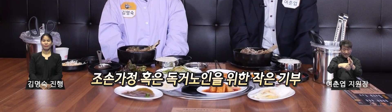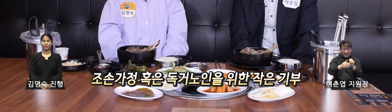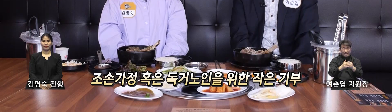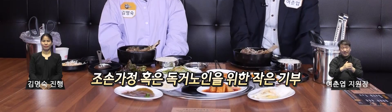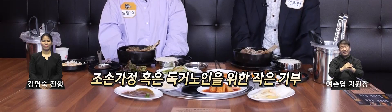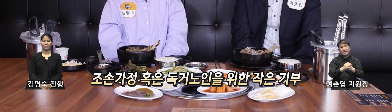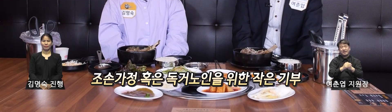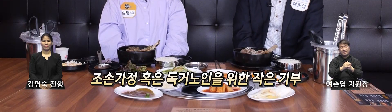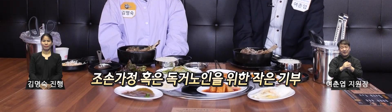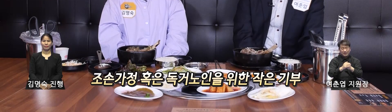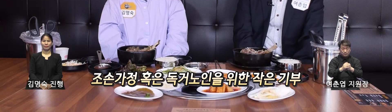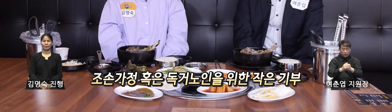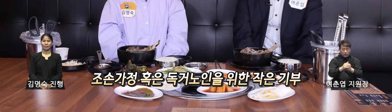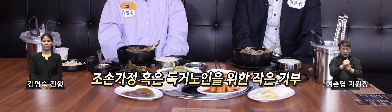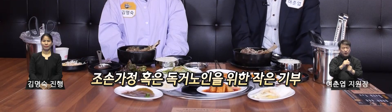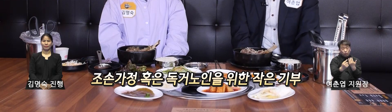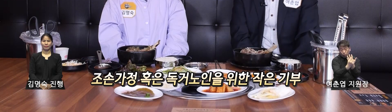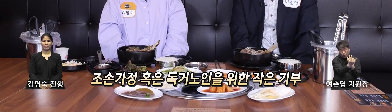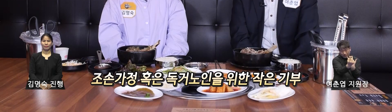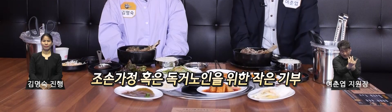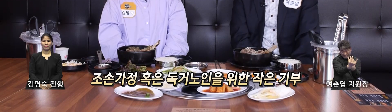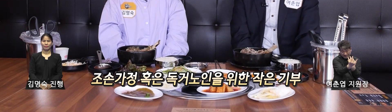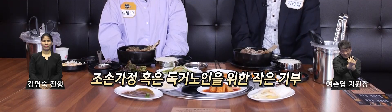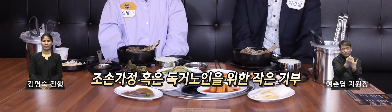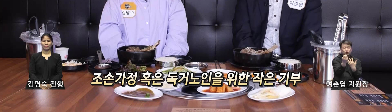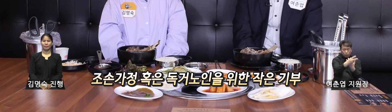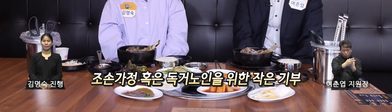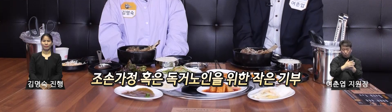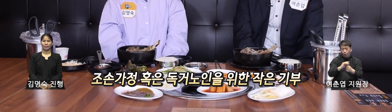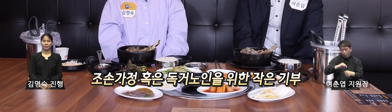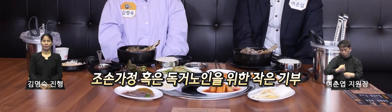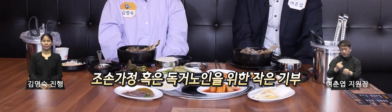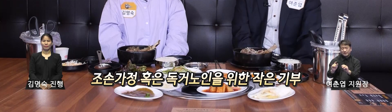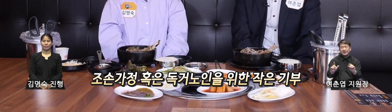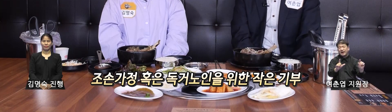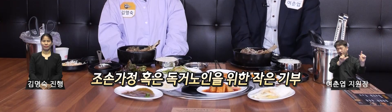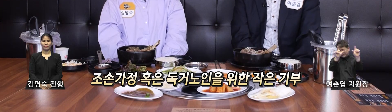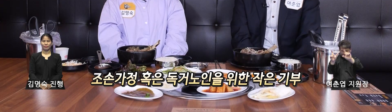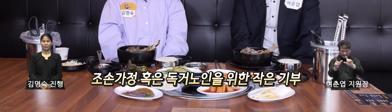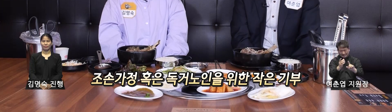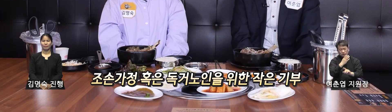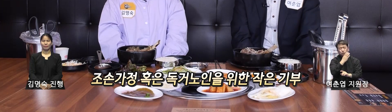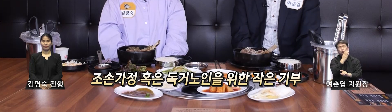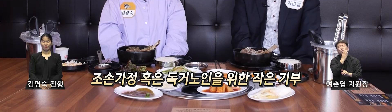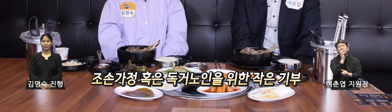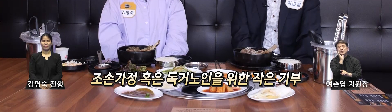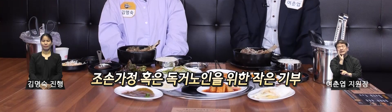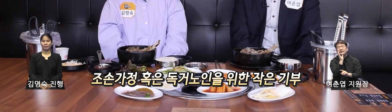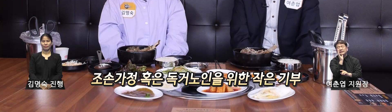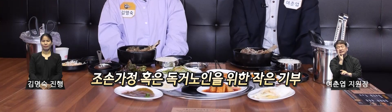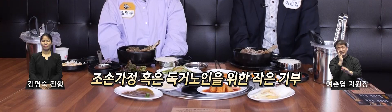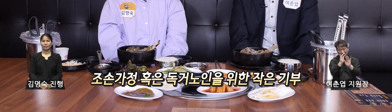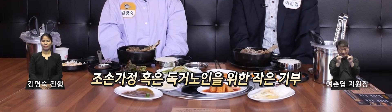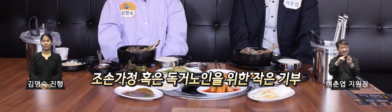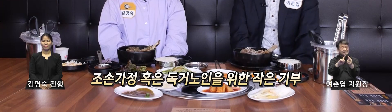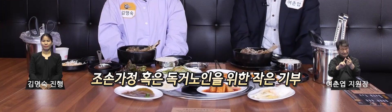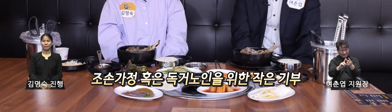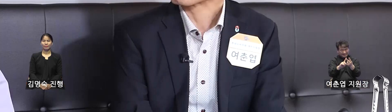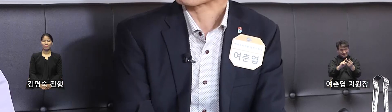가정이라든지 또는 그 자식이 없는 그 고령 그